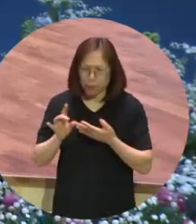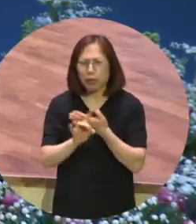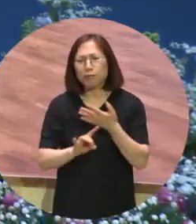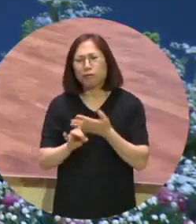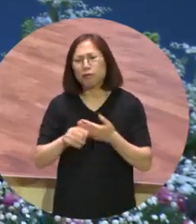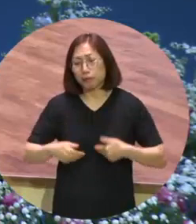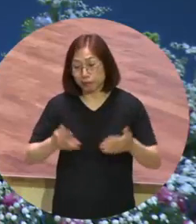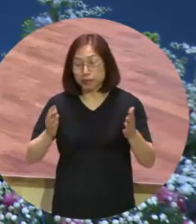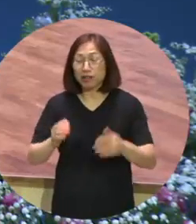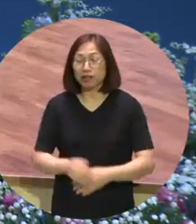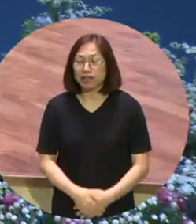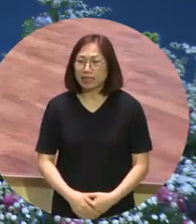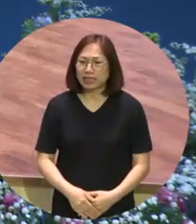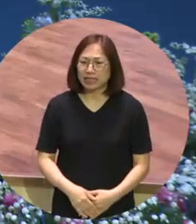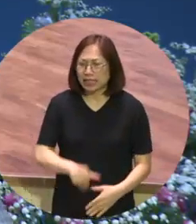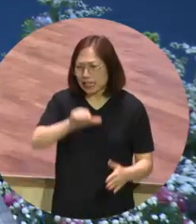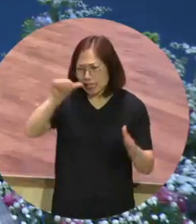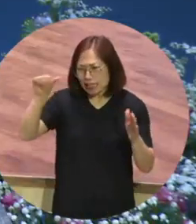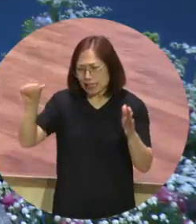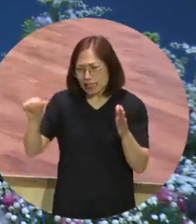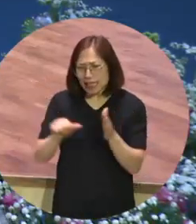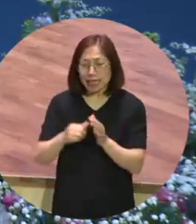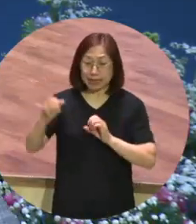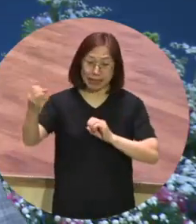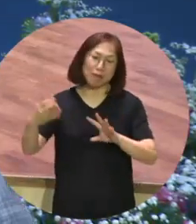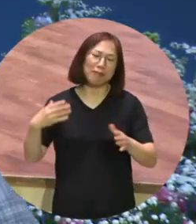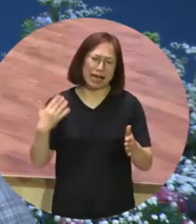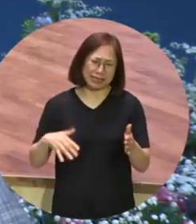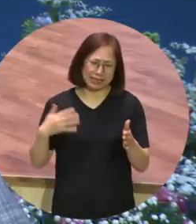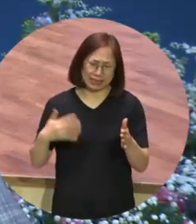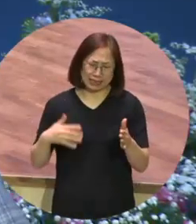돼요. 아직 인생에 답이 안 나서 그래요.